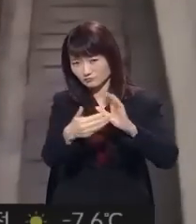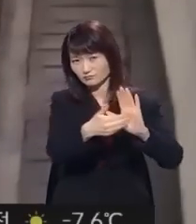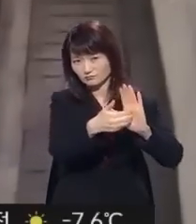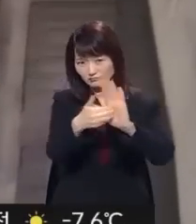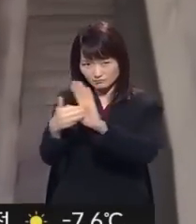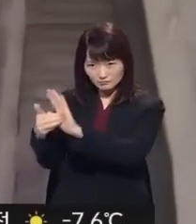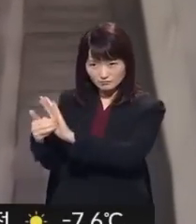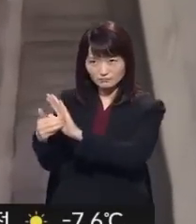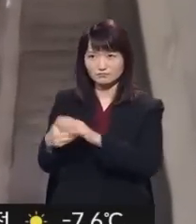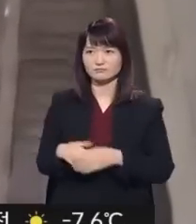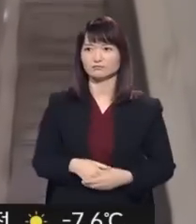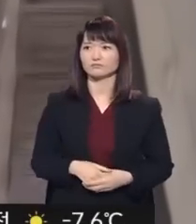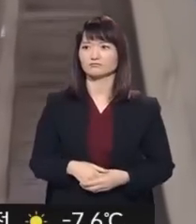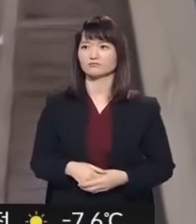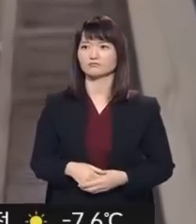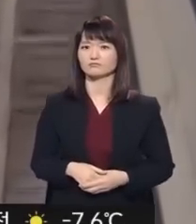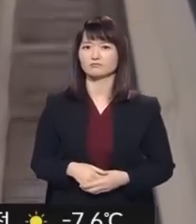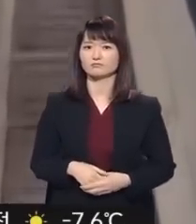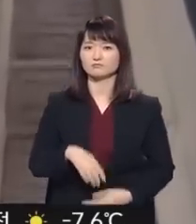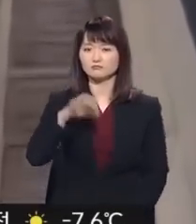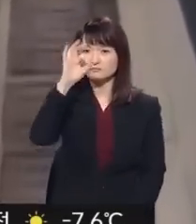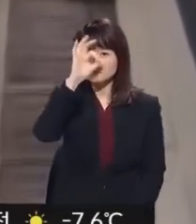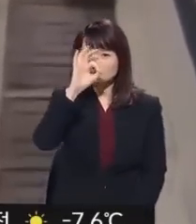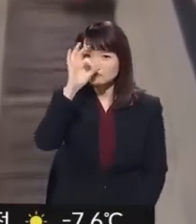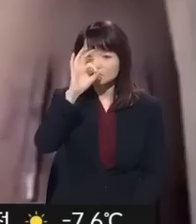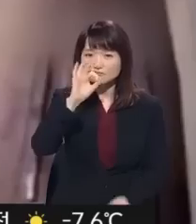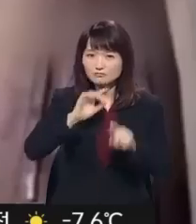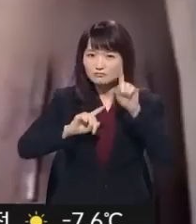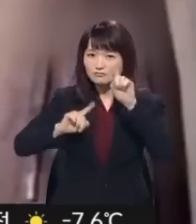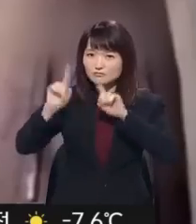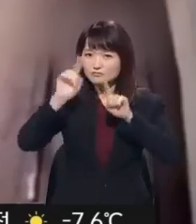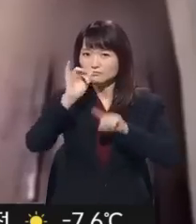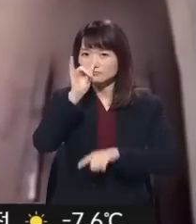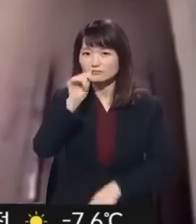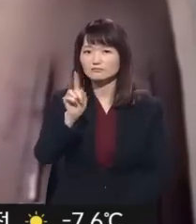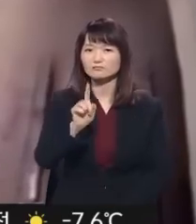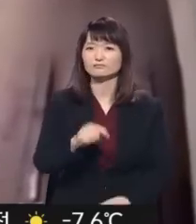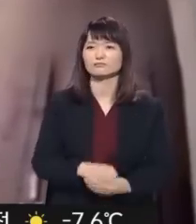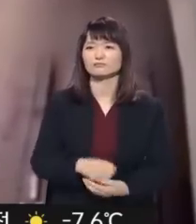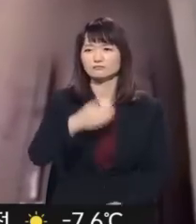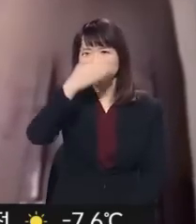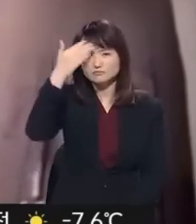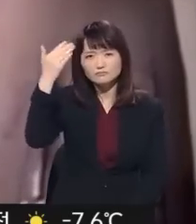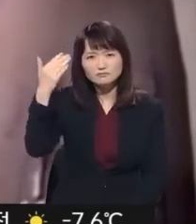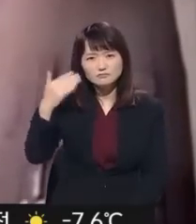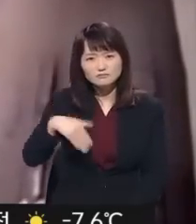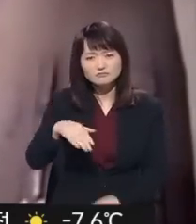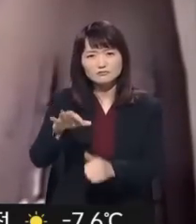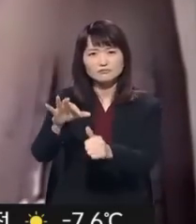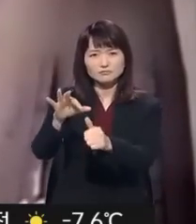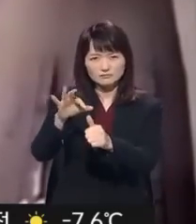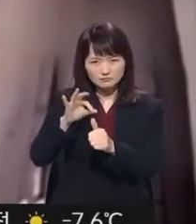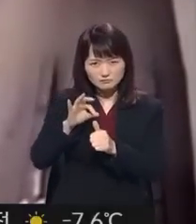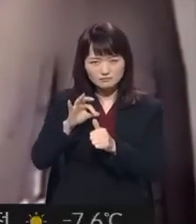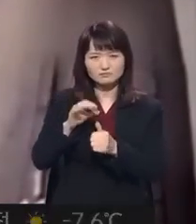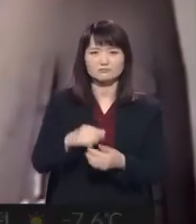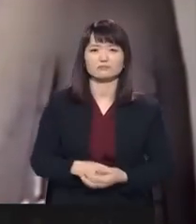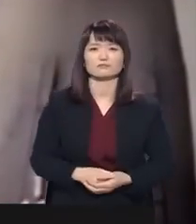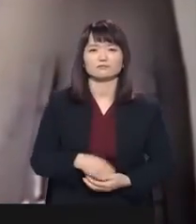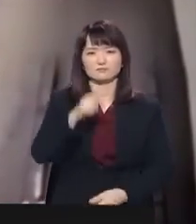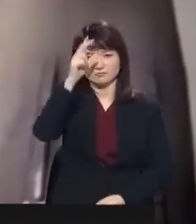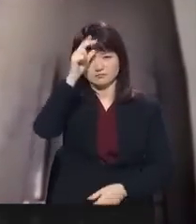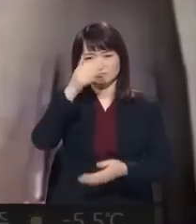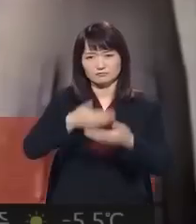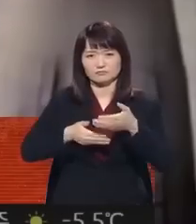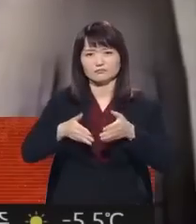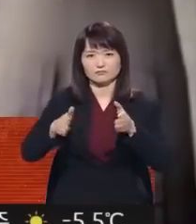자 그러면 저 돼지들 뭐 조금 다치기도 했을 것 같은데 다행히도 무사히 구조가 잘 됐습니다 경찰들과